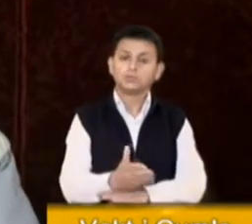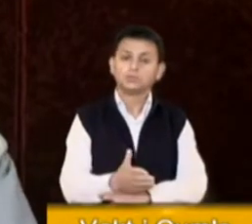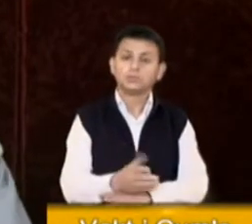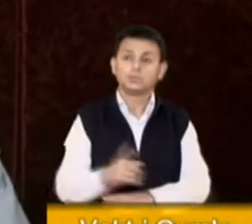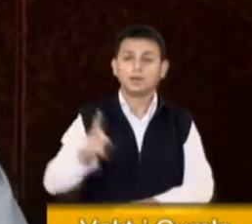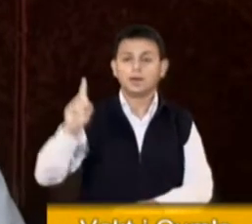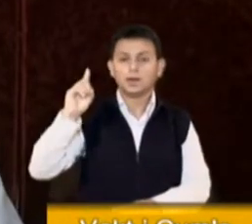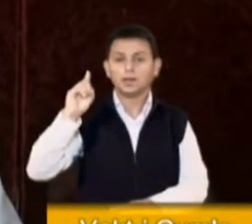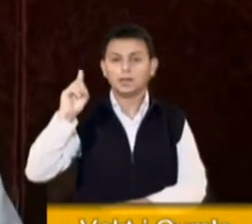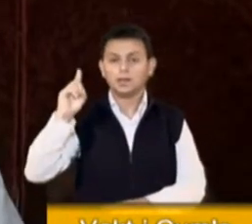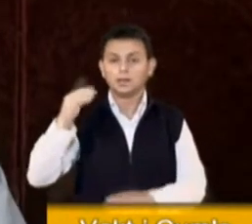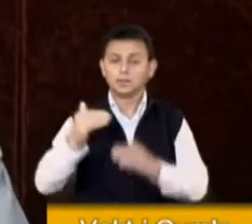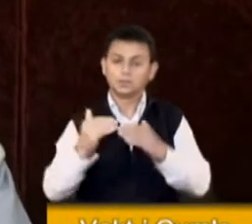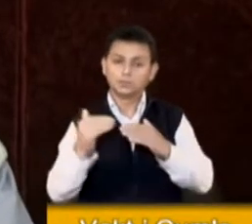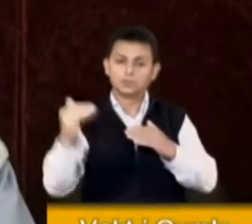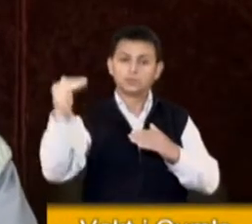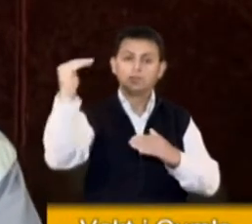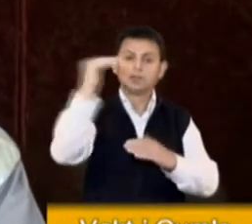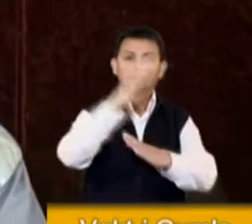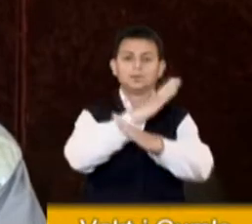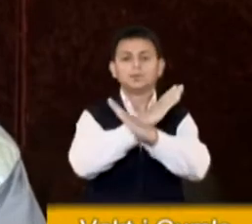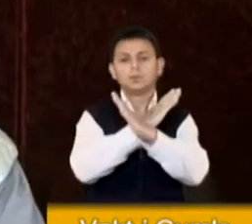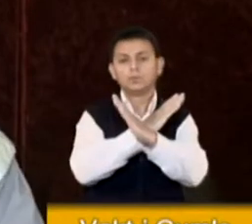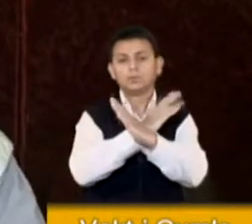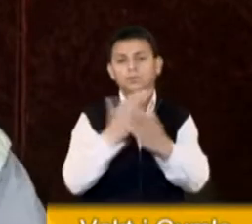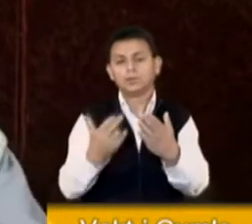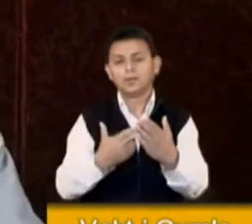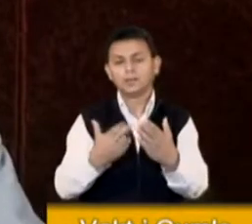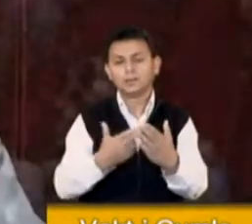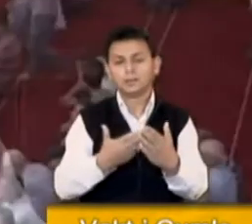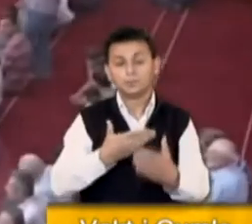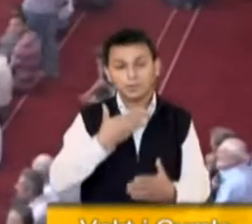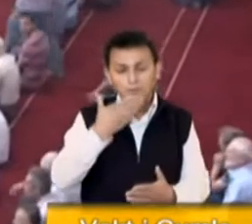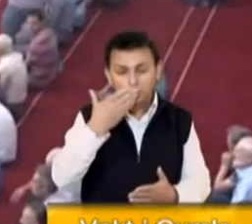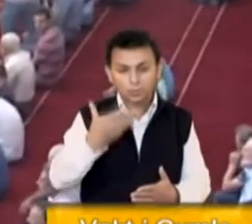Allahu Zülcelal Kur'an-ı Azimüşşan'da Bismillahirrahmanirrahim. Le ezidennekum